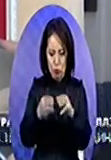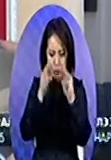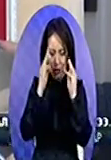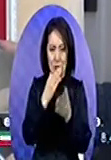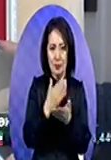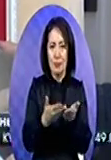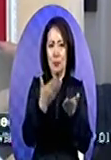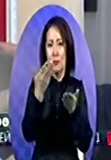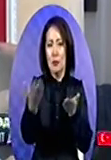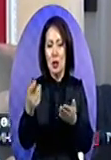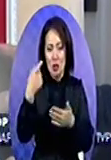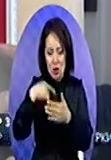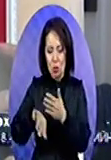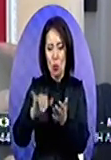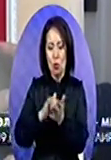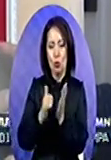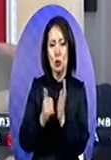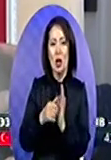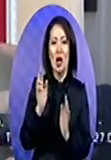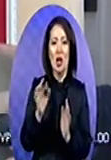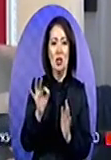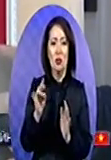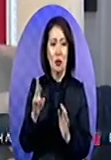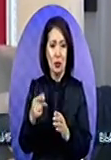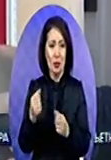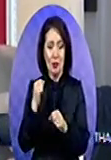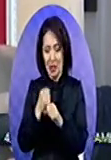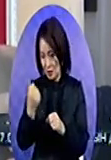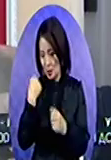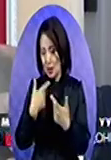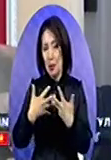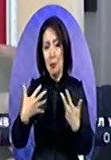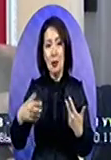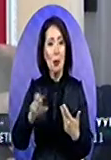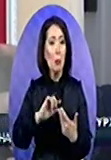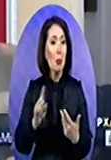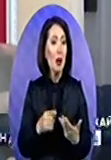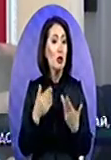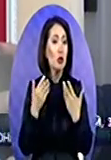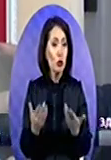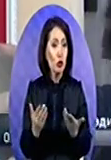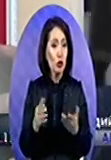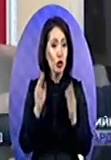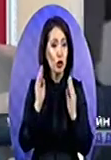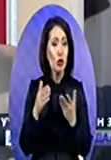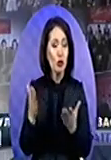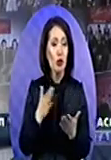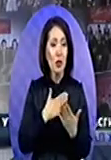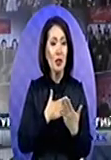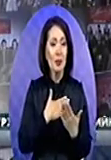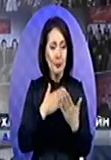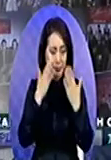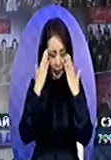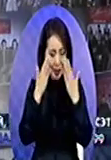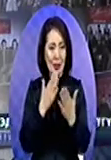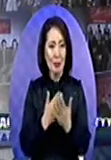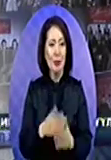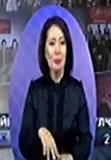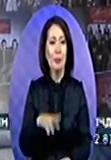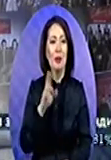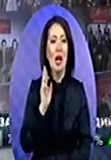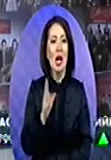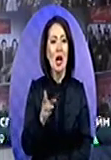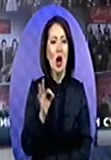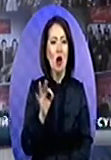утгаараа консерватор болж ажиллах ийм материалог базг нь шийдэж өгч байгаа одоо талархалтай байгаад консерватор болсонтой